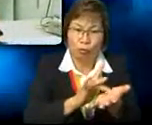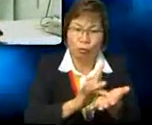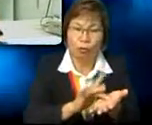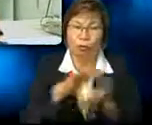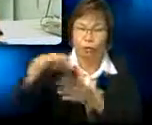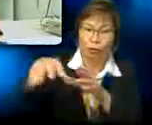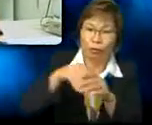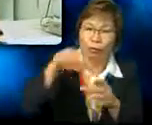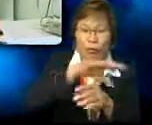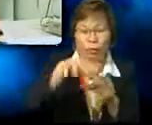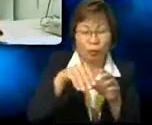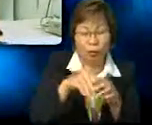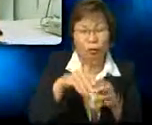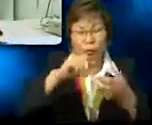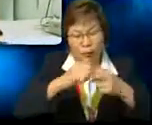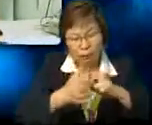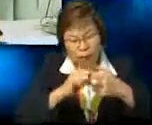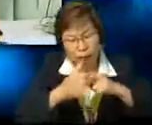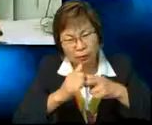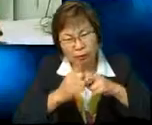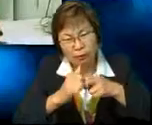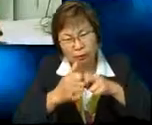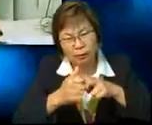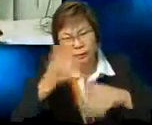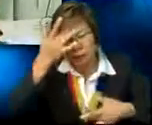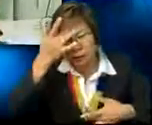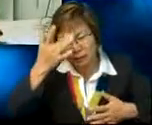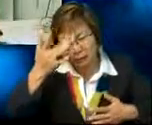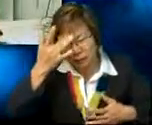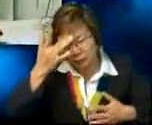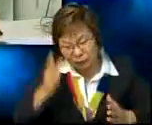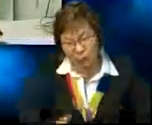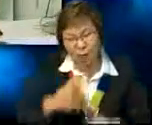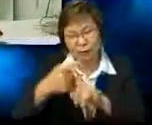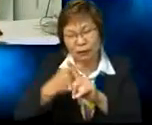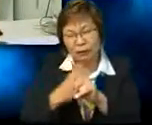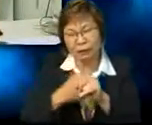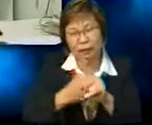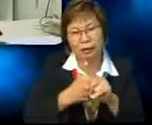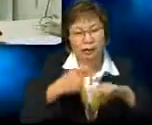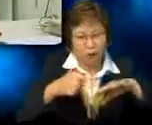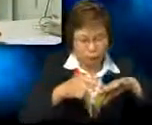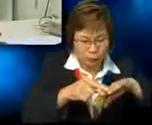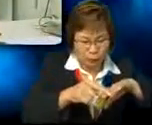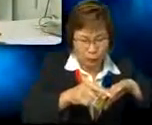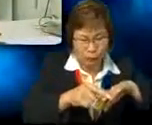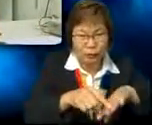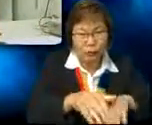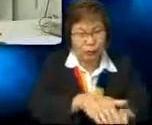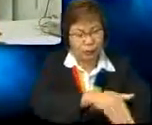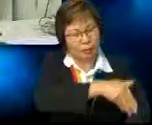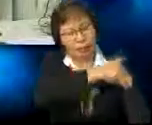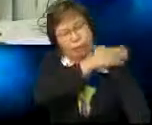Ia merangkumi masalah-masalah pesakit dari hujung jari hingga ke